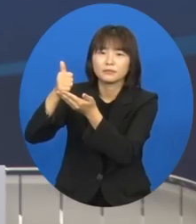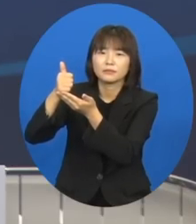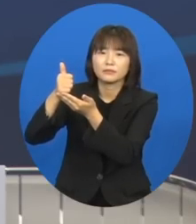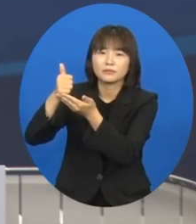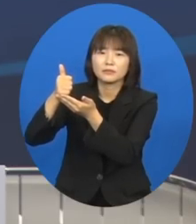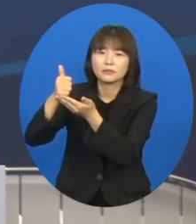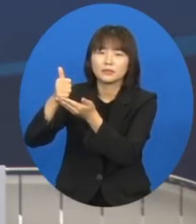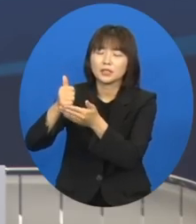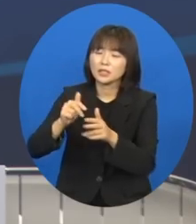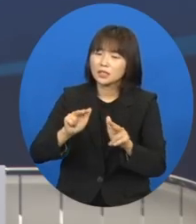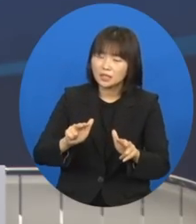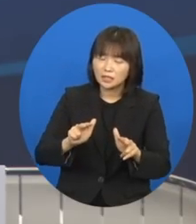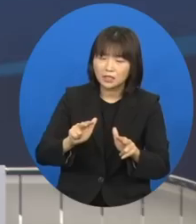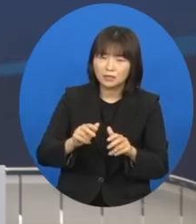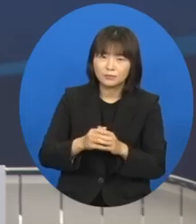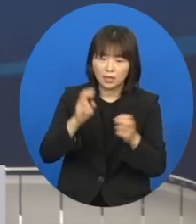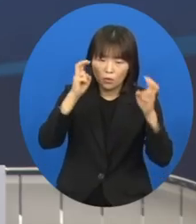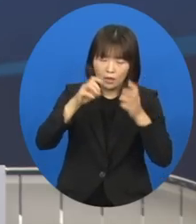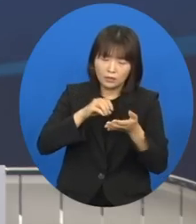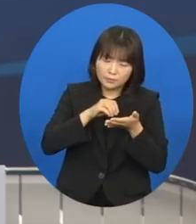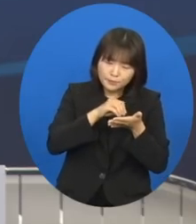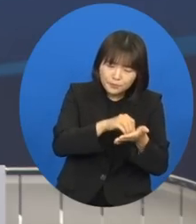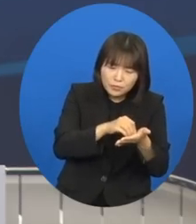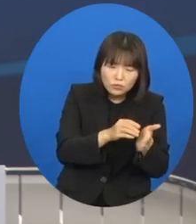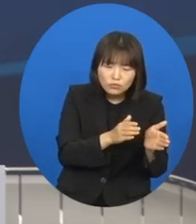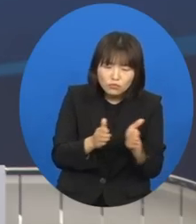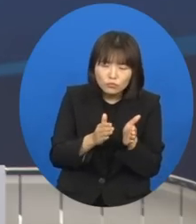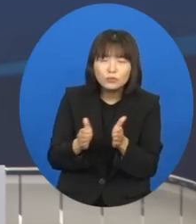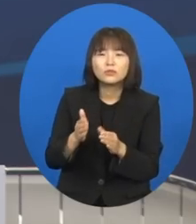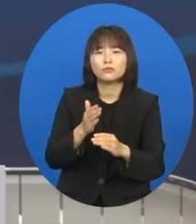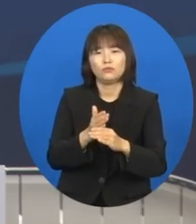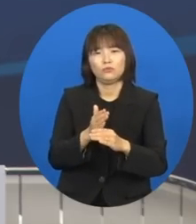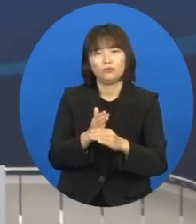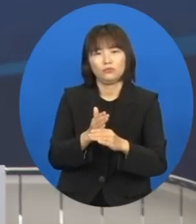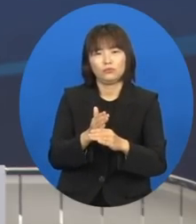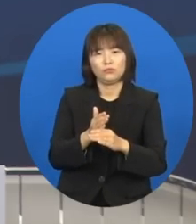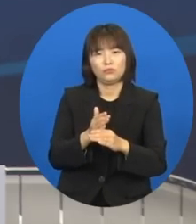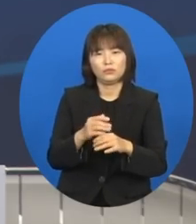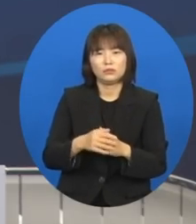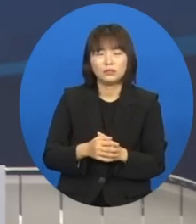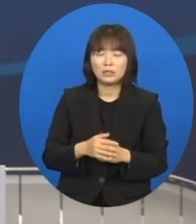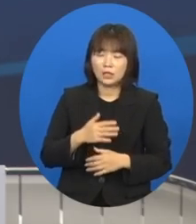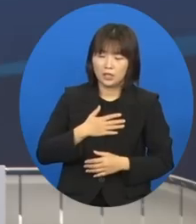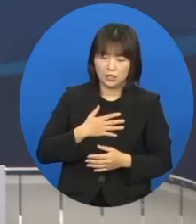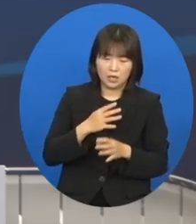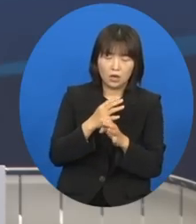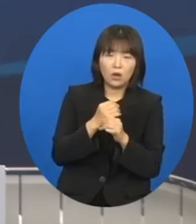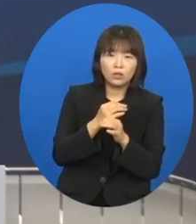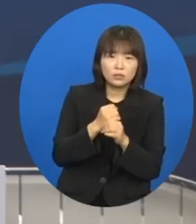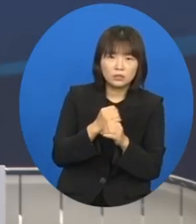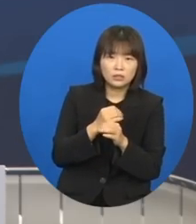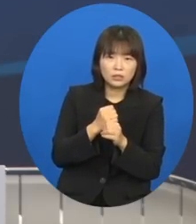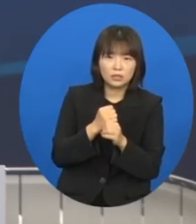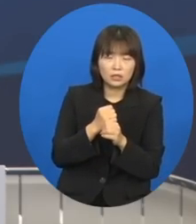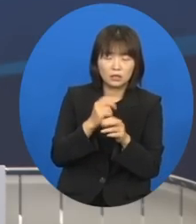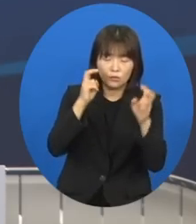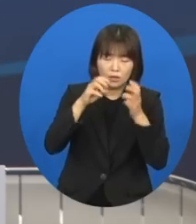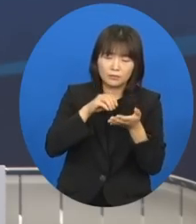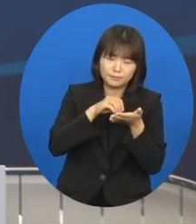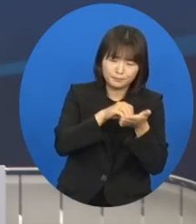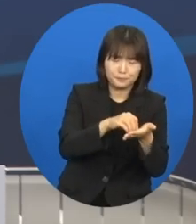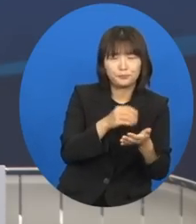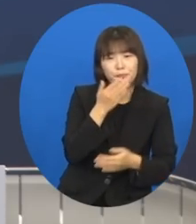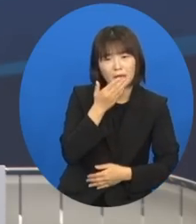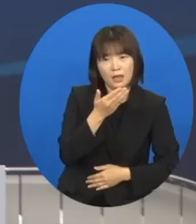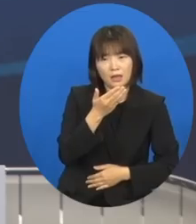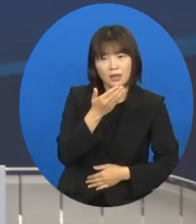제가 지금 취업을 몇 년째 준비하고 있는데 아버지, 제가 언제쯤 저를 받아줄 직장을 만나게